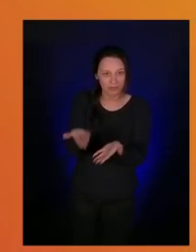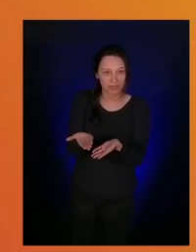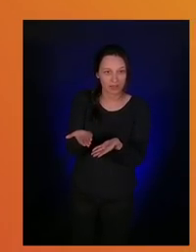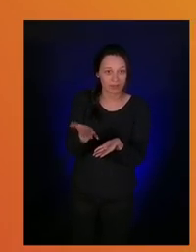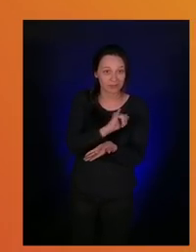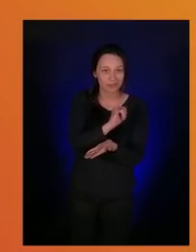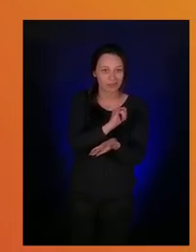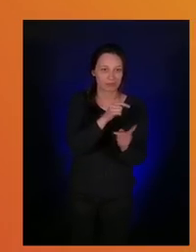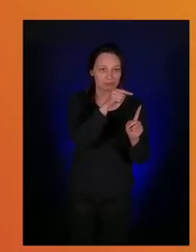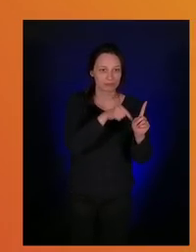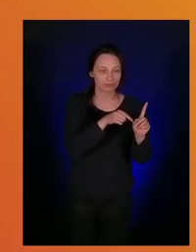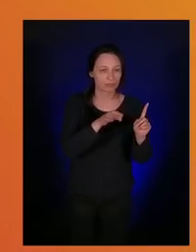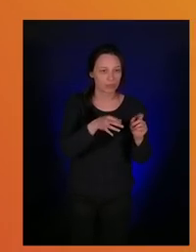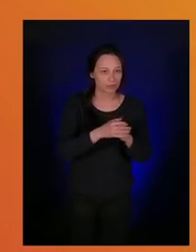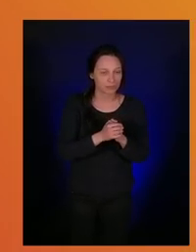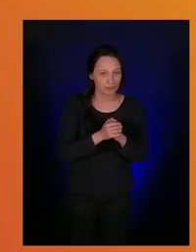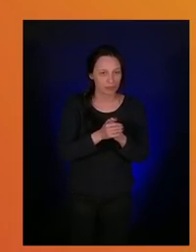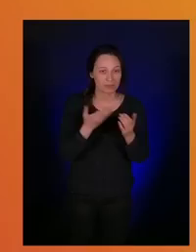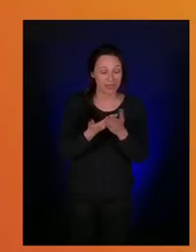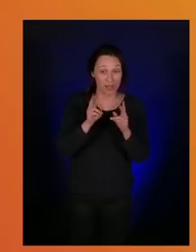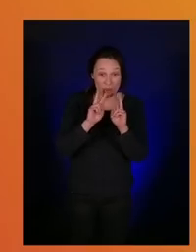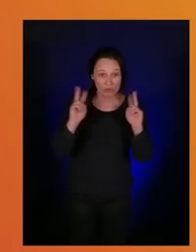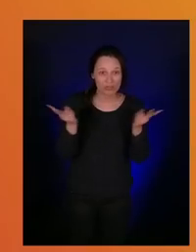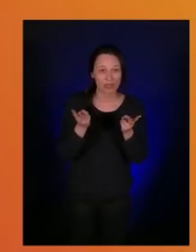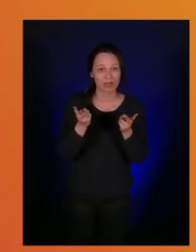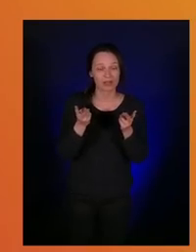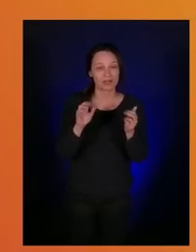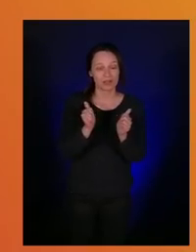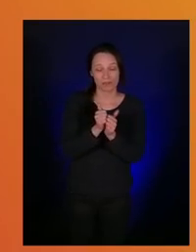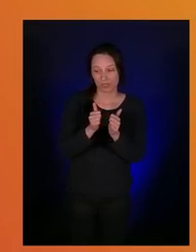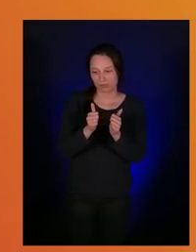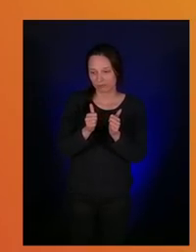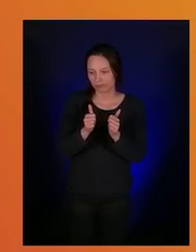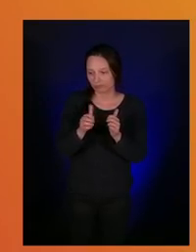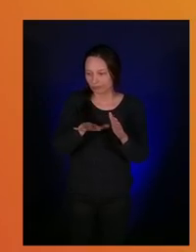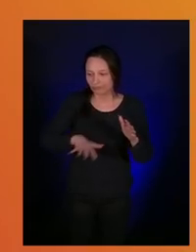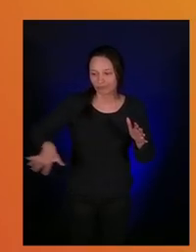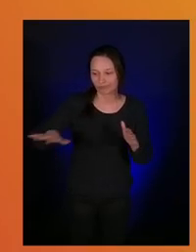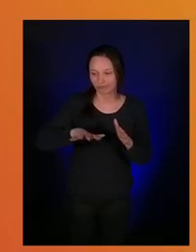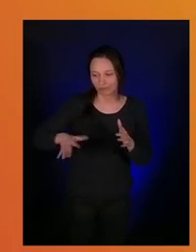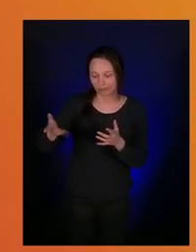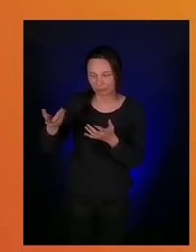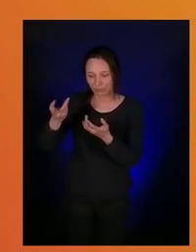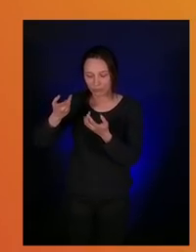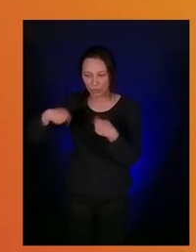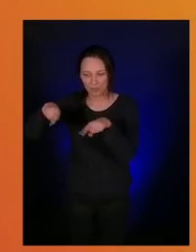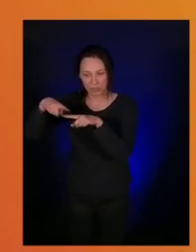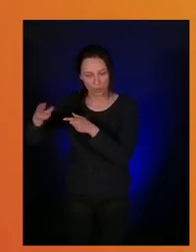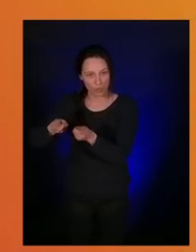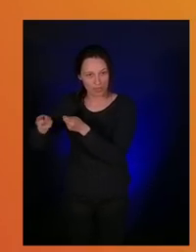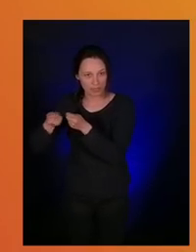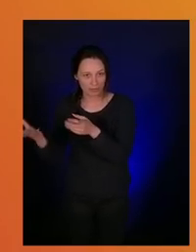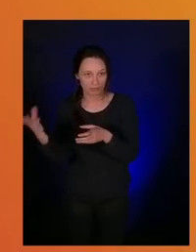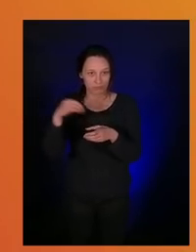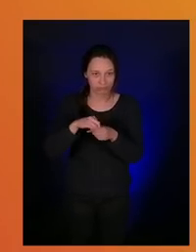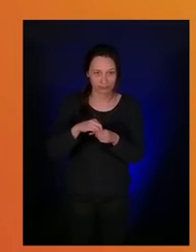confédérale, en général, avec l'ensemble des camarades de la commission exécutive. Pour ne pas